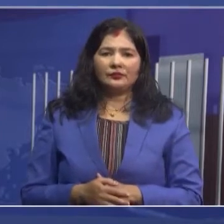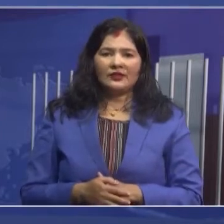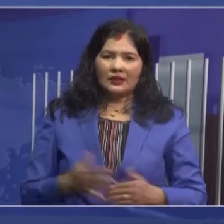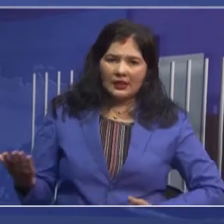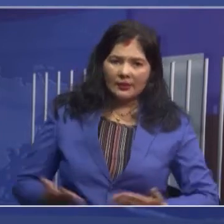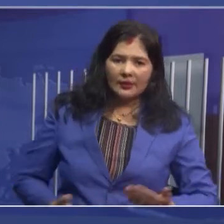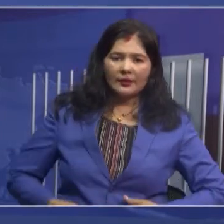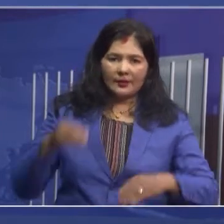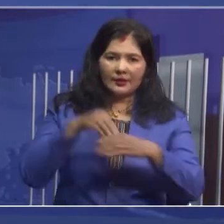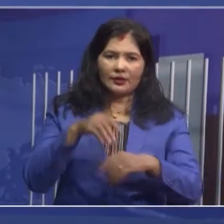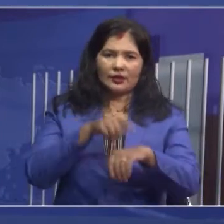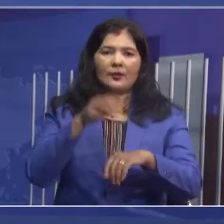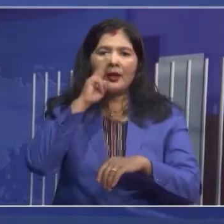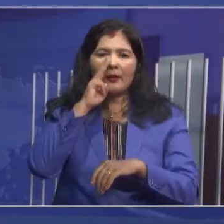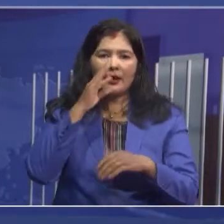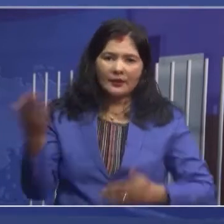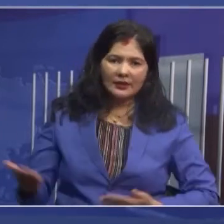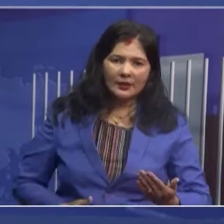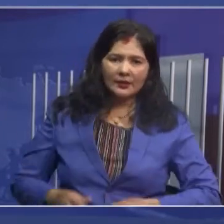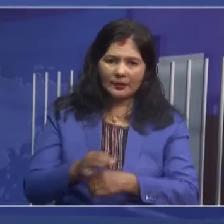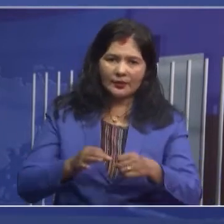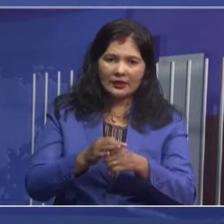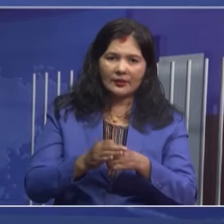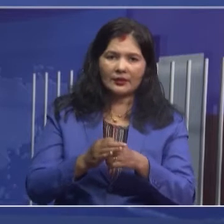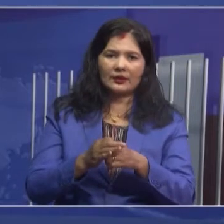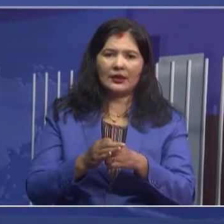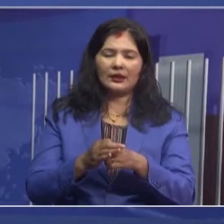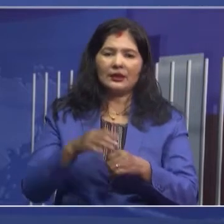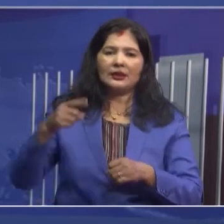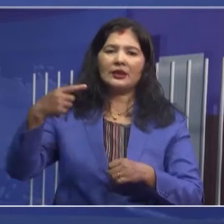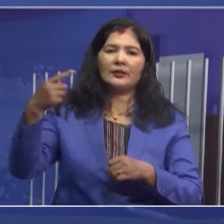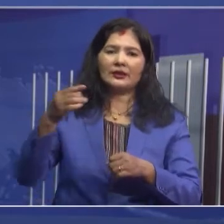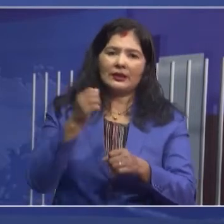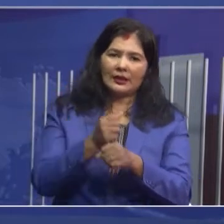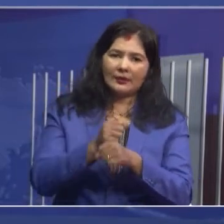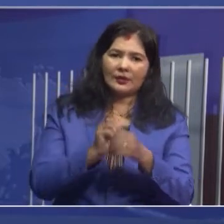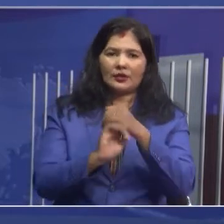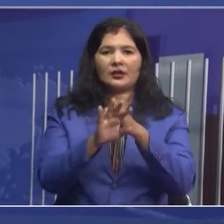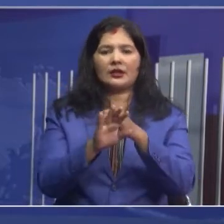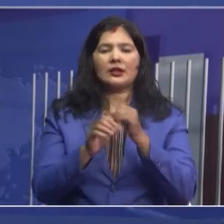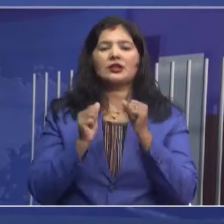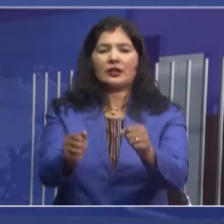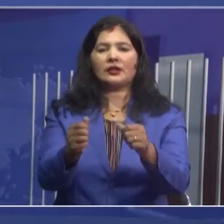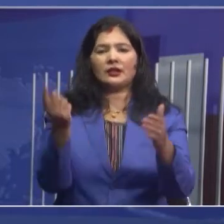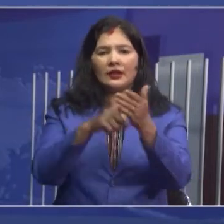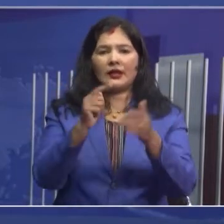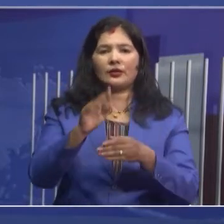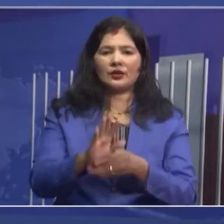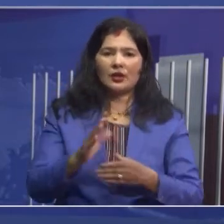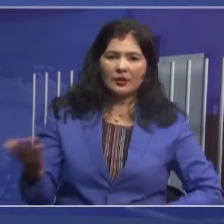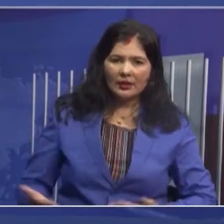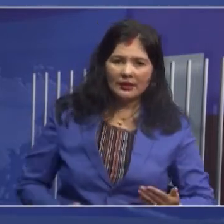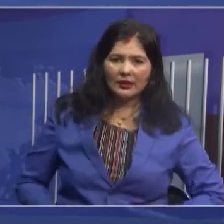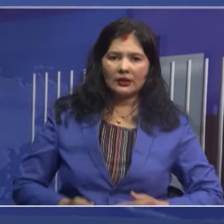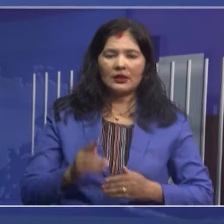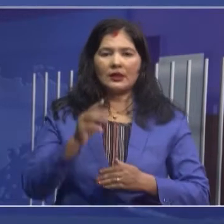चाडपर्व भित्रिएको समयमा बजार व्यवस्थापनका लागि नियमन कार्यकारीले सक्रियता देखाएका छन्। तर बजारमा बढेको